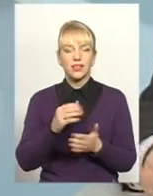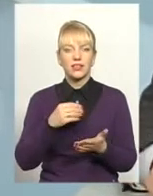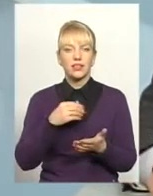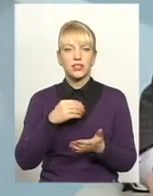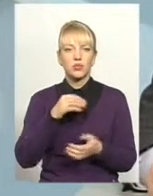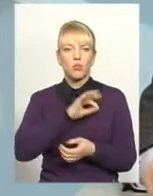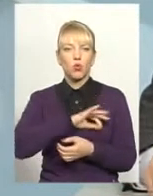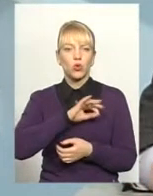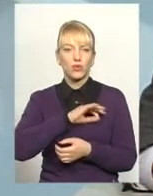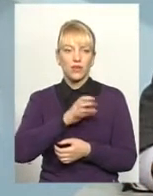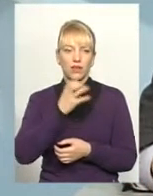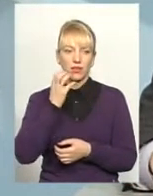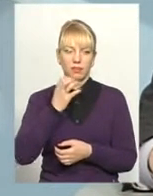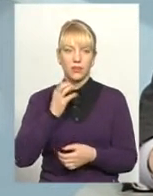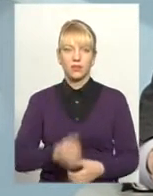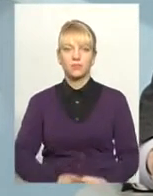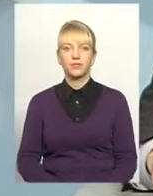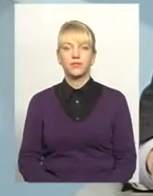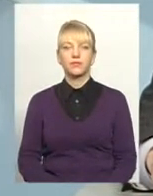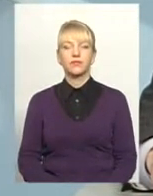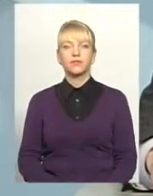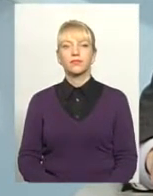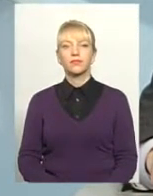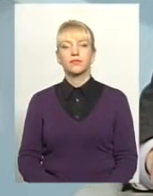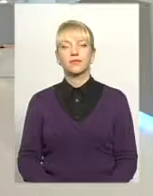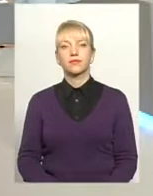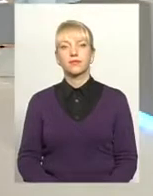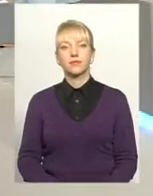тепла. Ну і